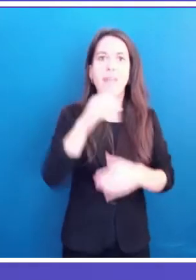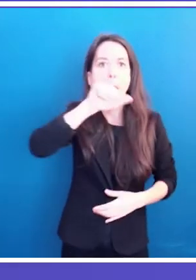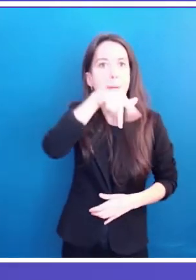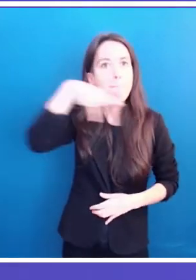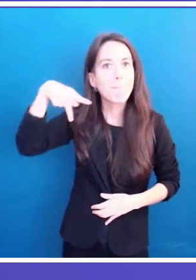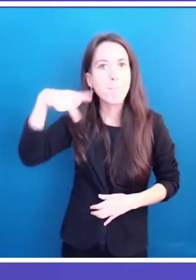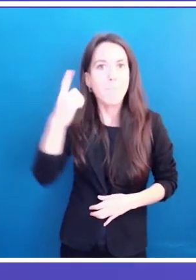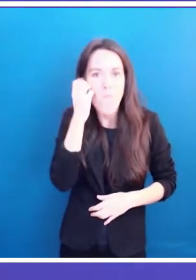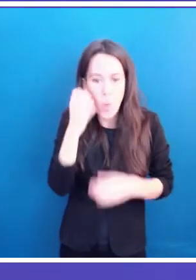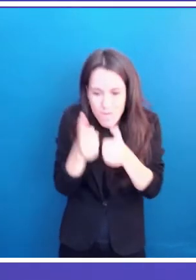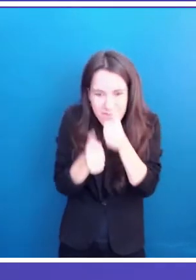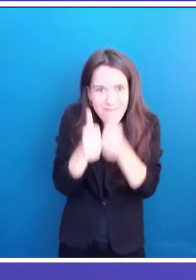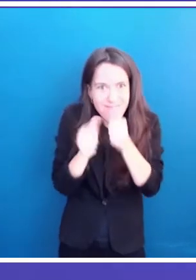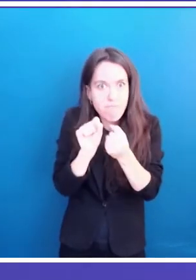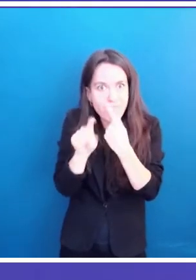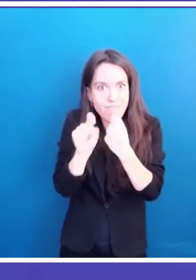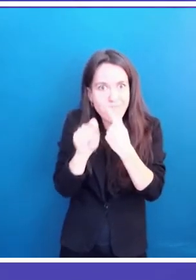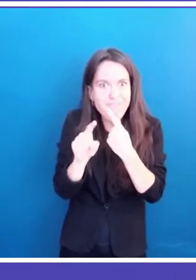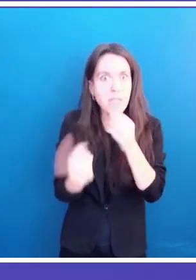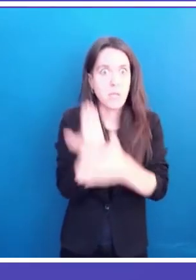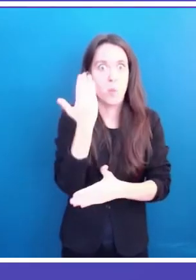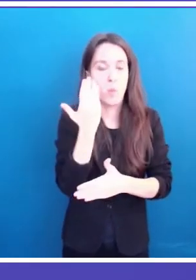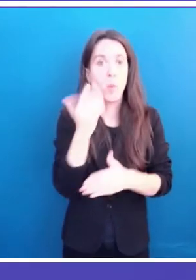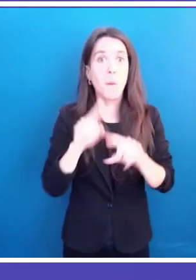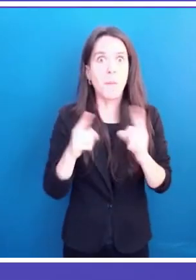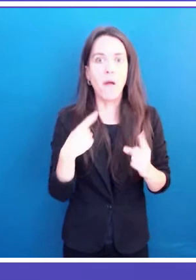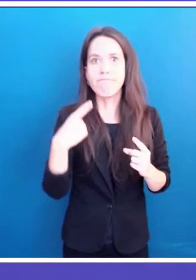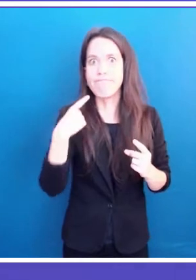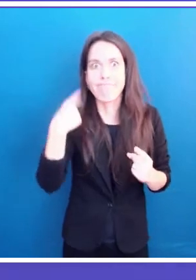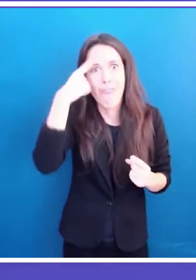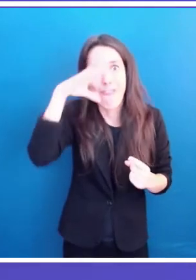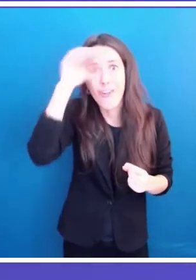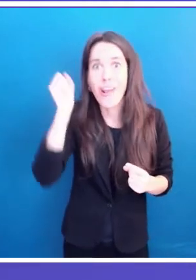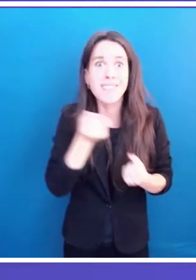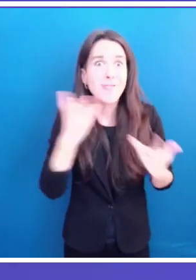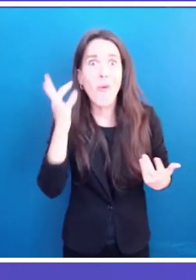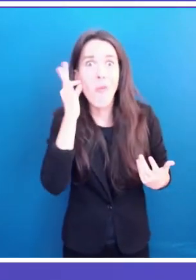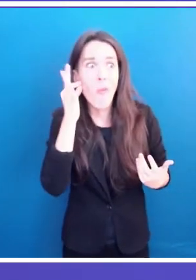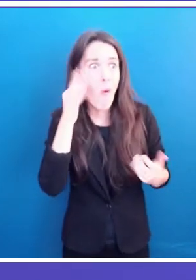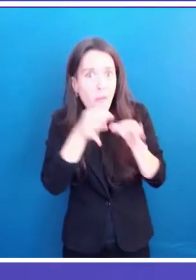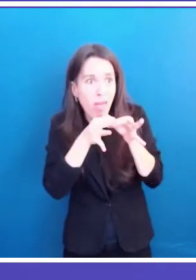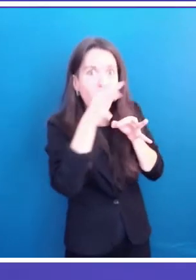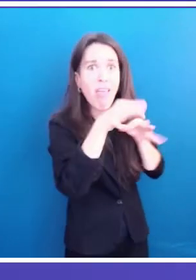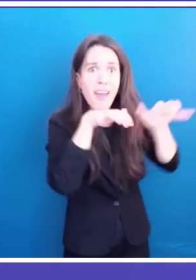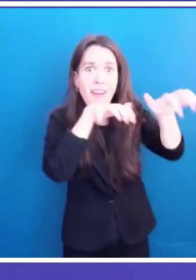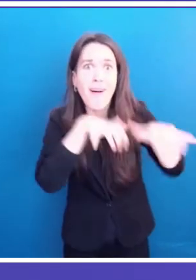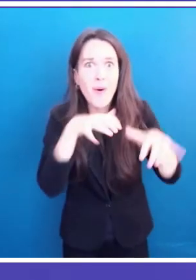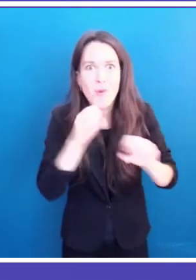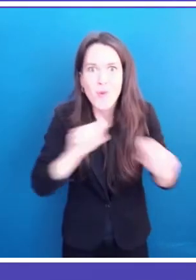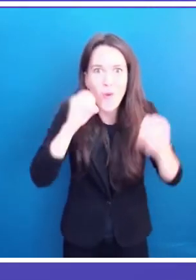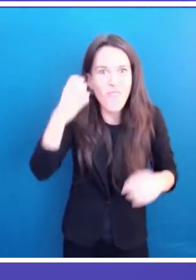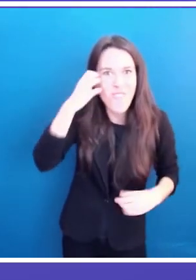أن ننسى أن النساء لم تمكن من الحصول على هذه المنصة نظرا إلى ارتفاع